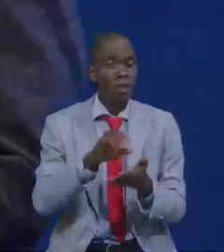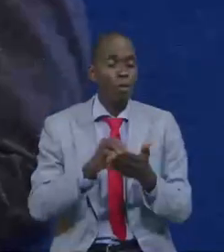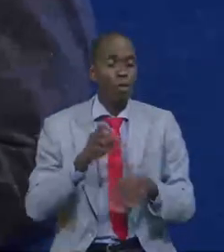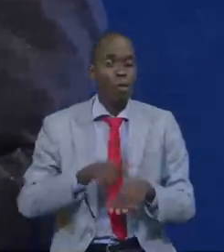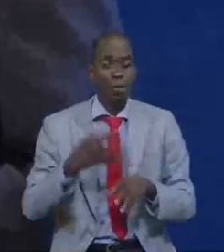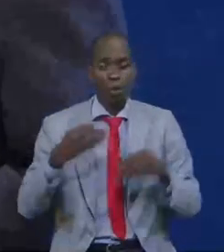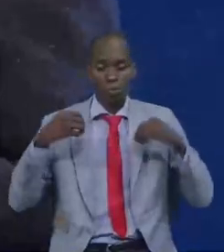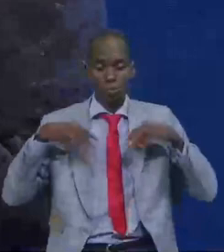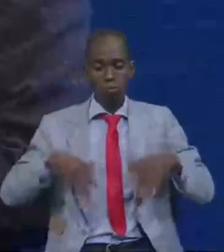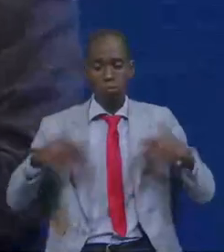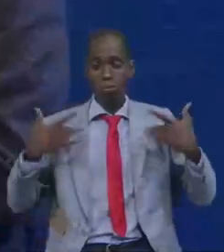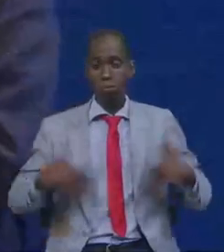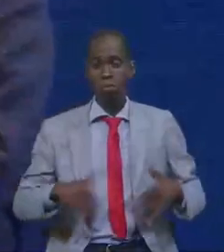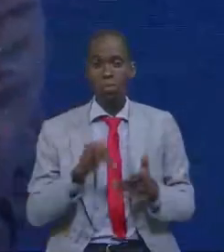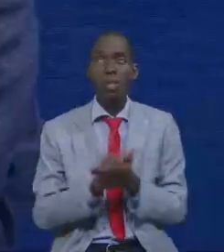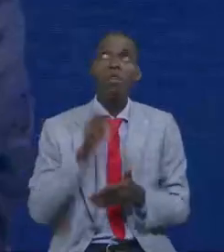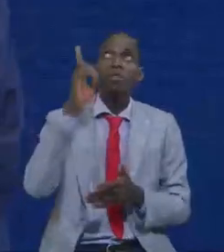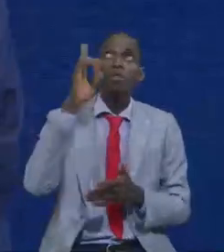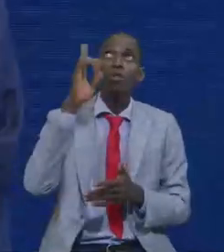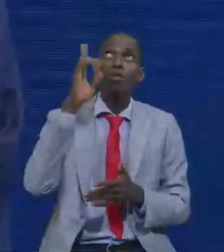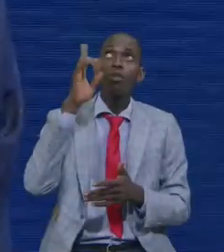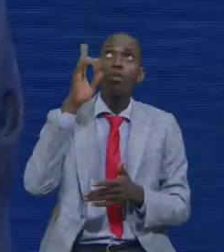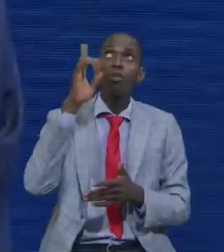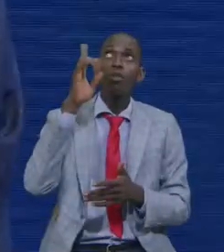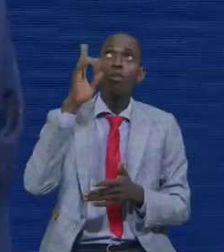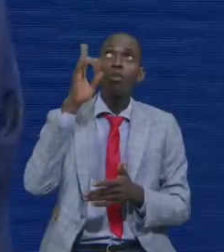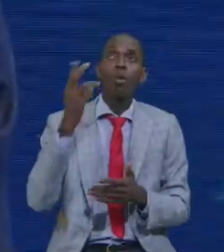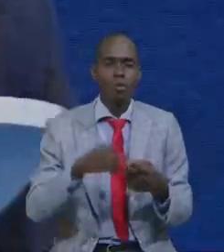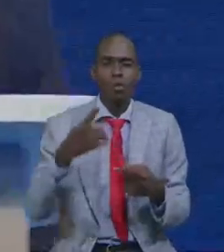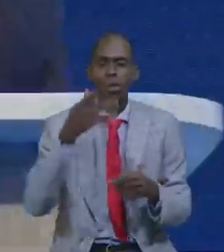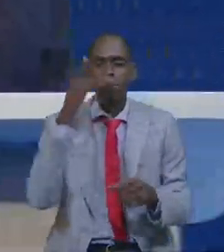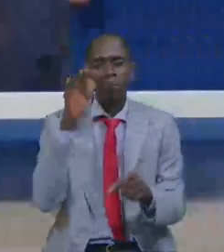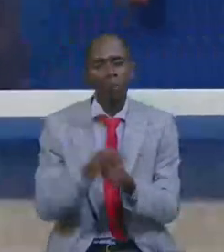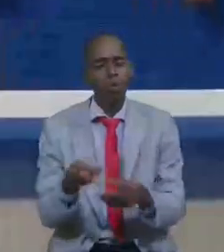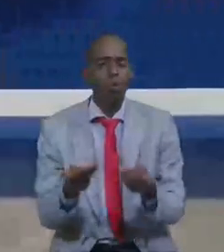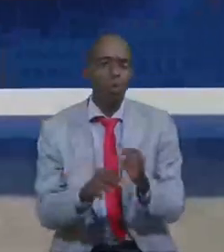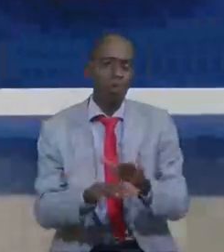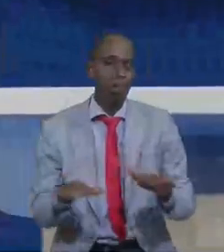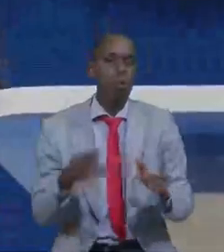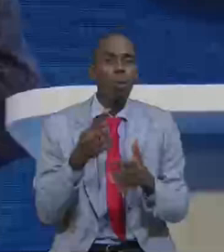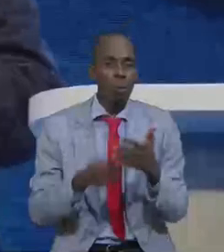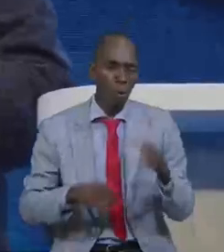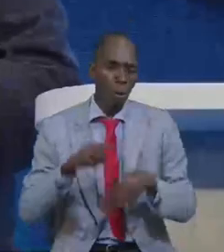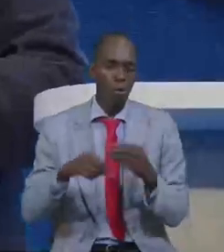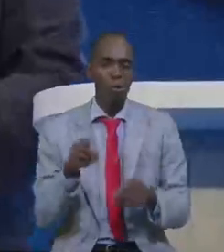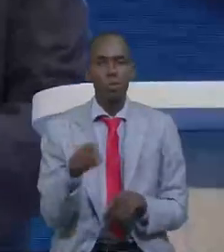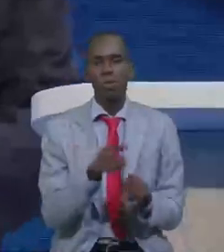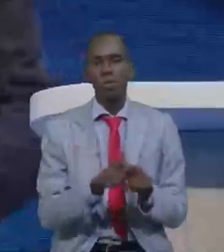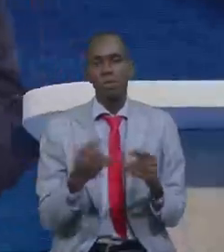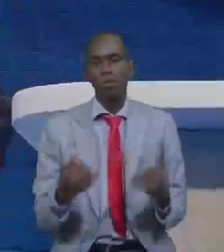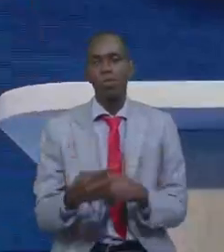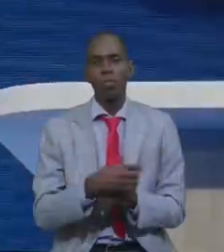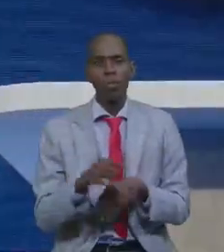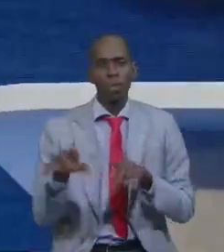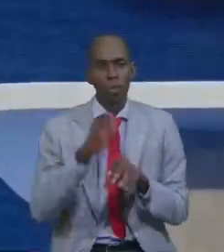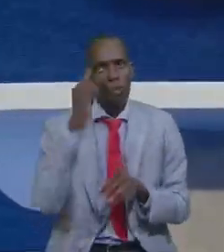amenait sur la terre promise. Et toi, aujourd'hui, Est-ce que tu penses et parles